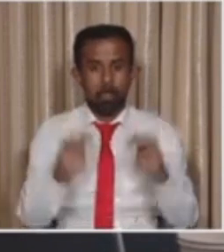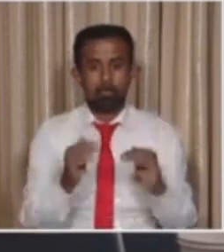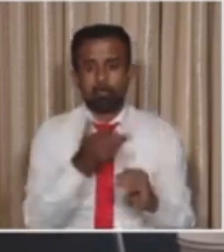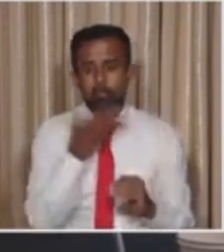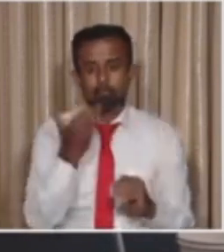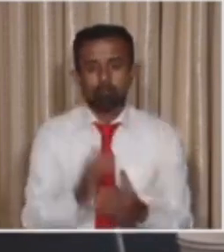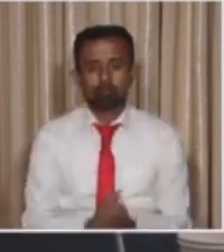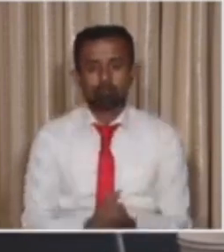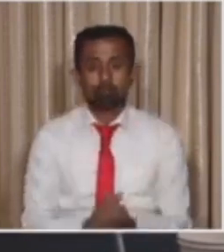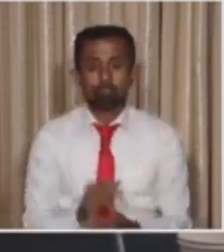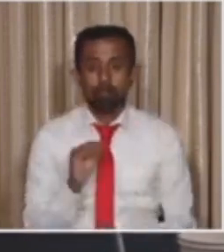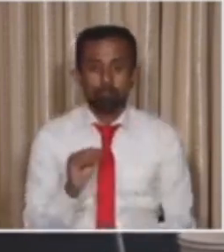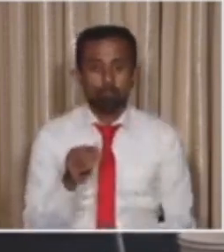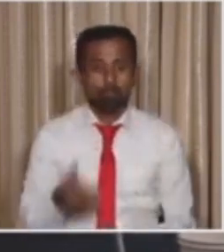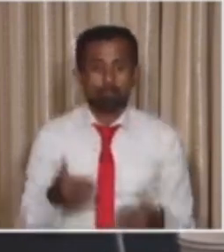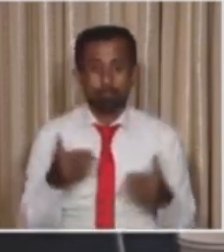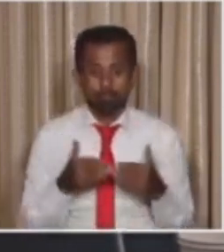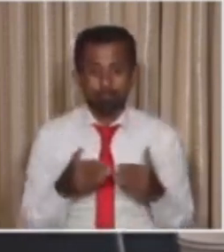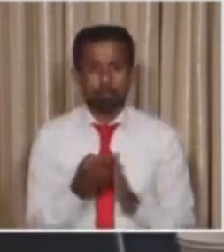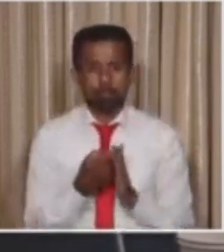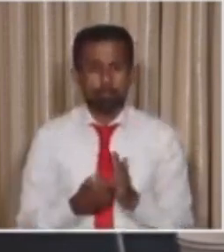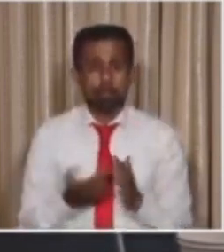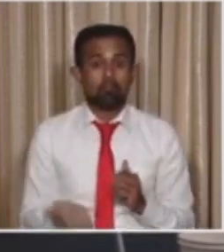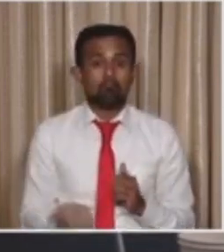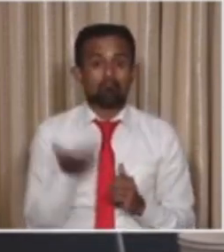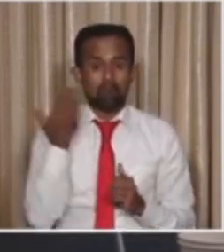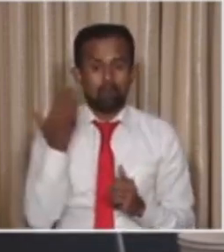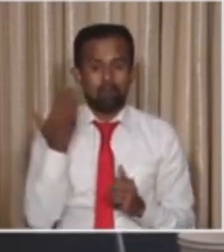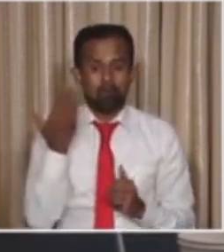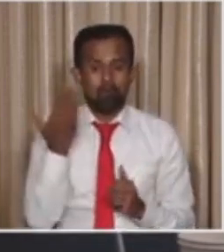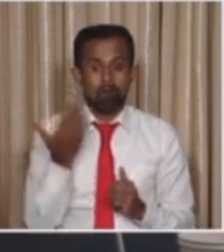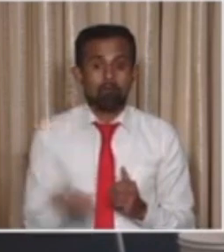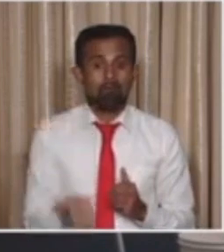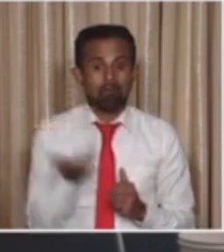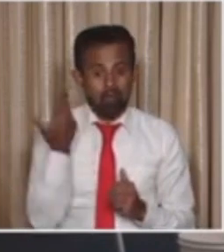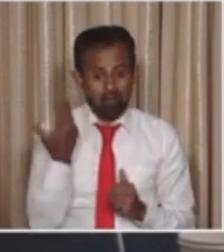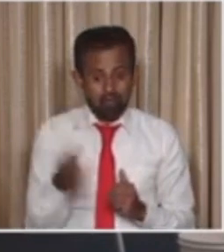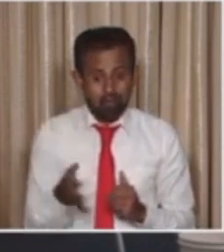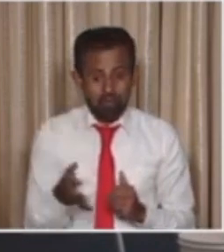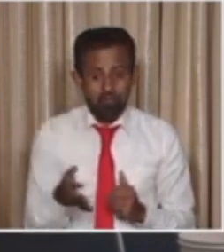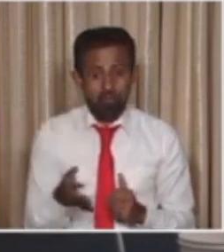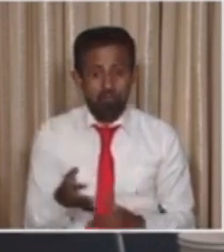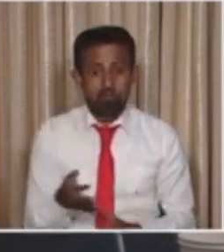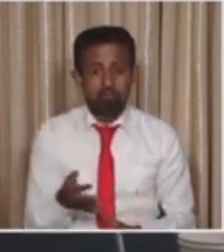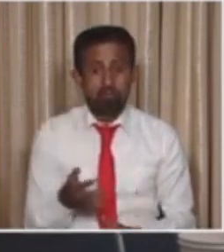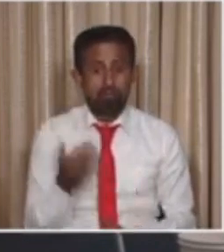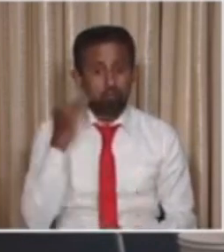குறைந்திருக்கலாம். ஆனால் இன்று அழுத்தங்கள் கூடப்பட்டிருக்கின்றது. இன்று பொதுவாக மக்கள் பயன்படுத்துகின்ற